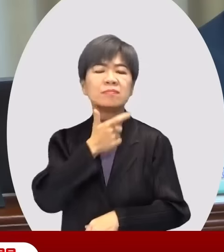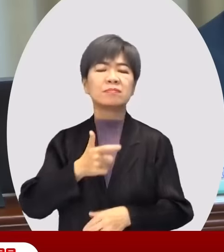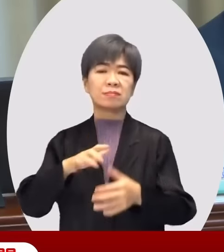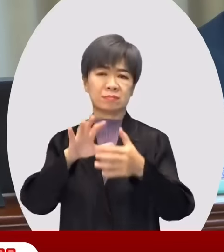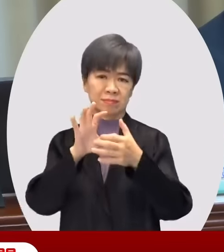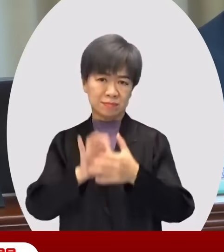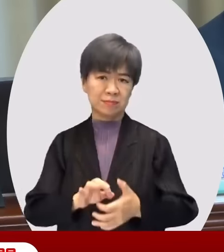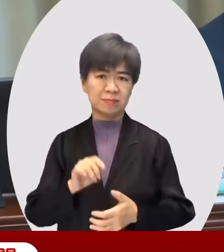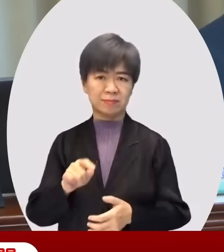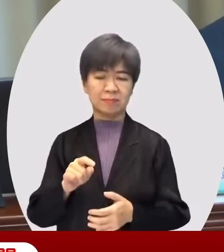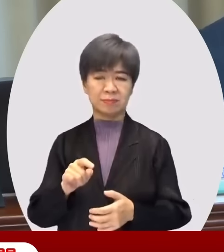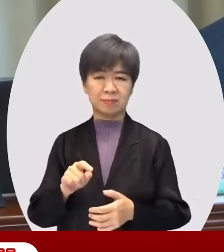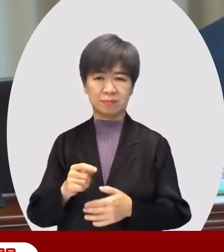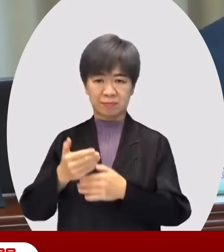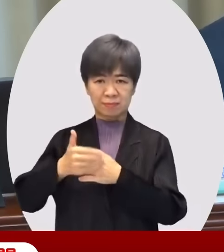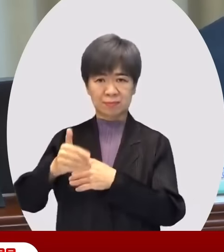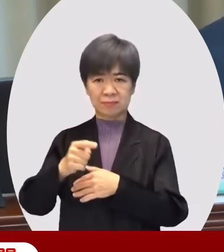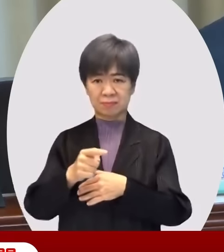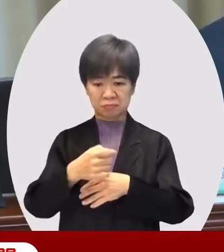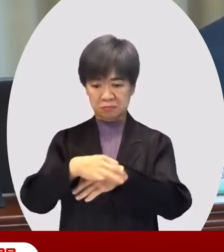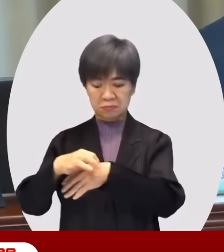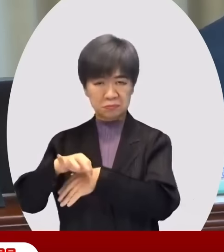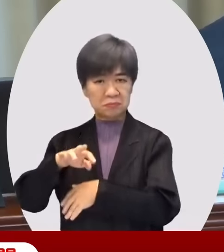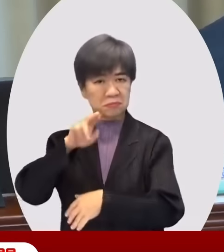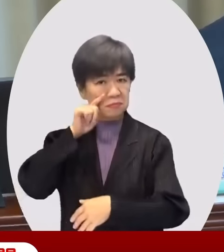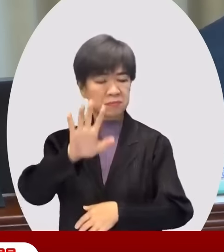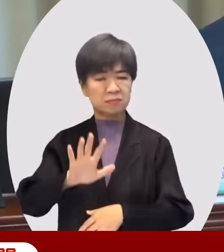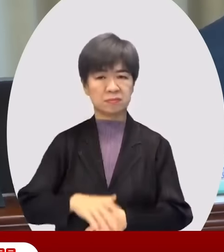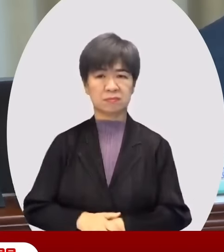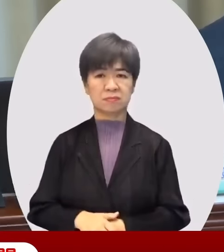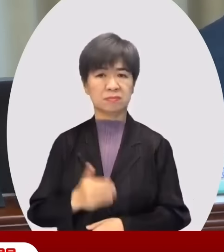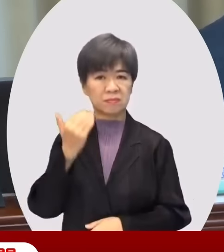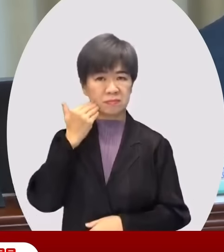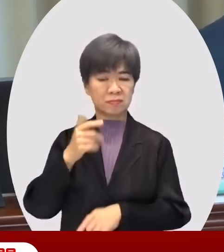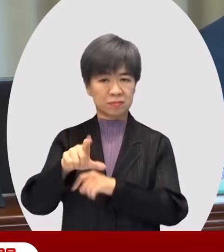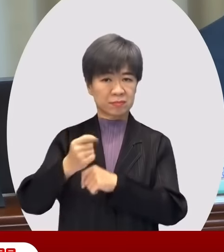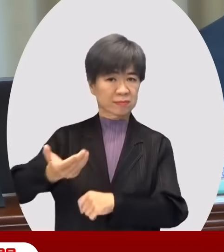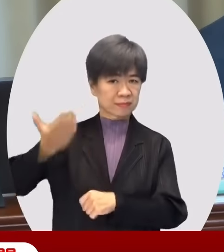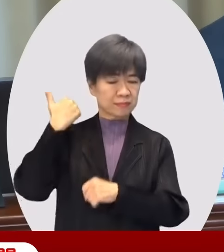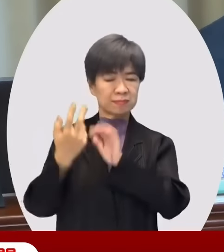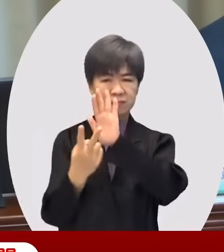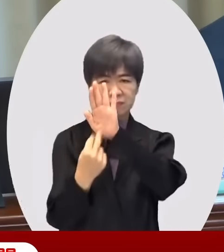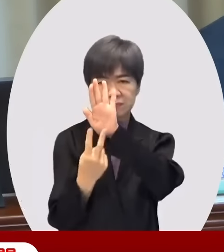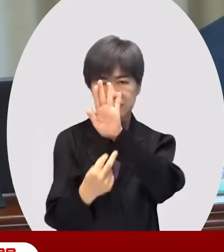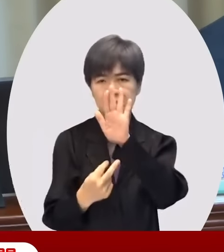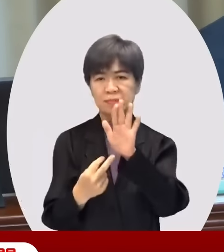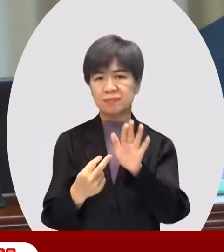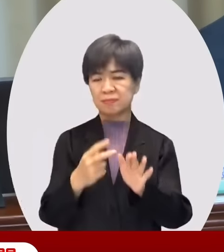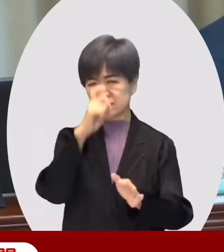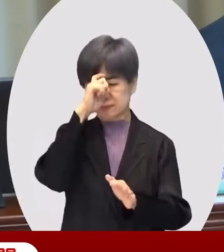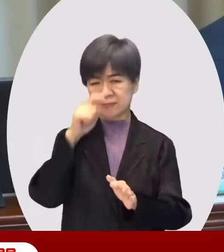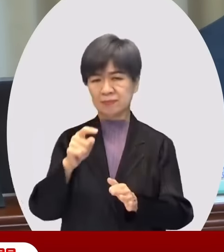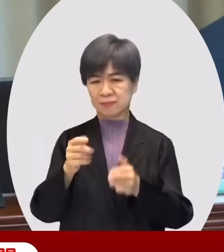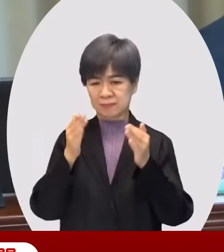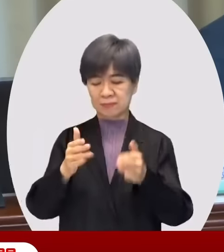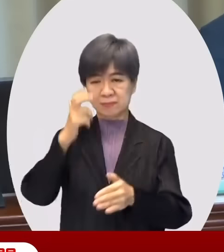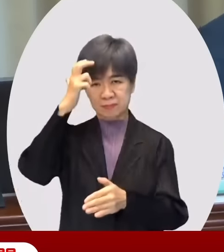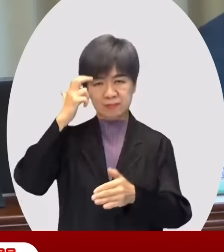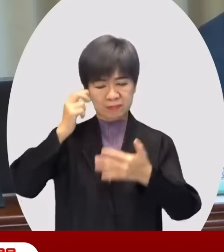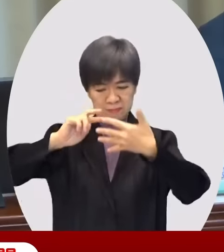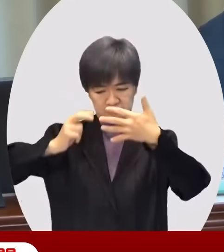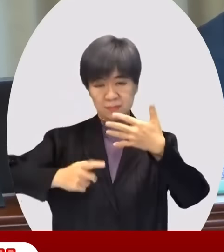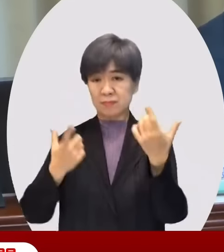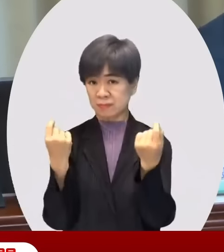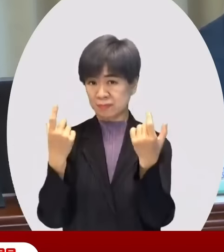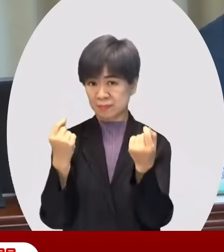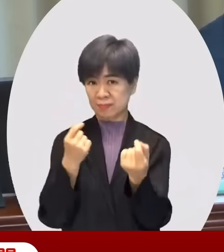的程序瑕疵的标准，按照我国过去的解释，就必须要采取这个对修宪那样子的